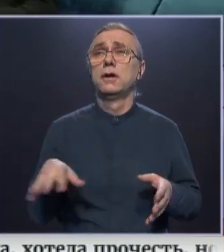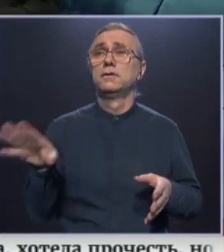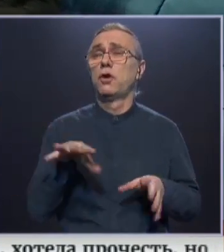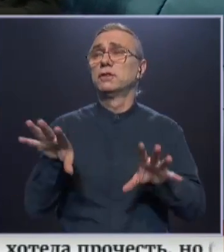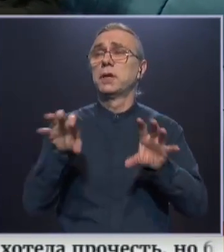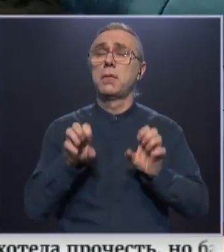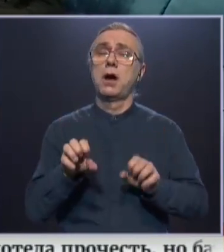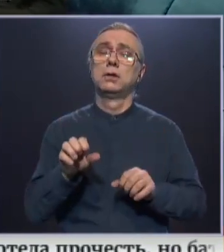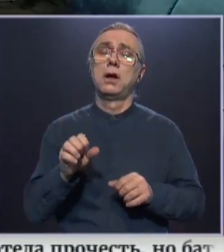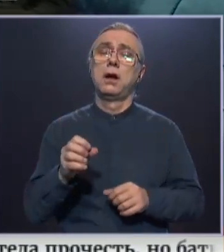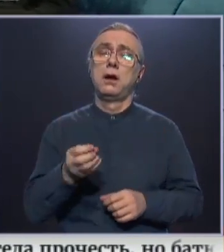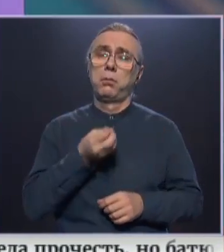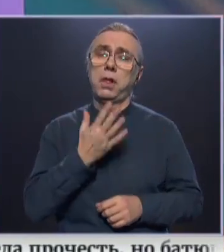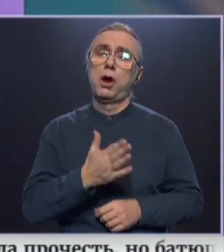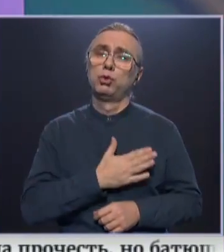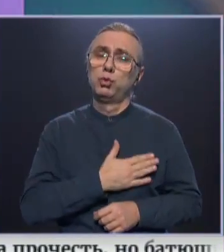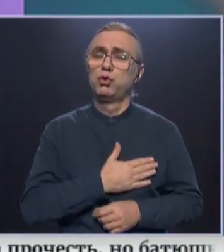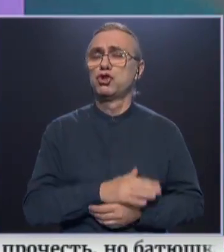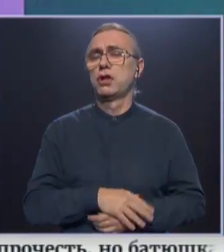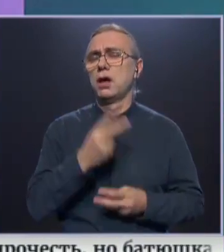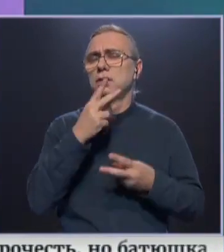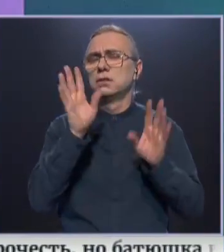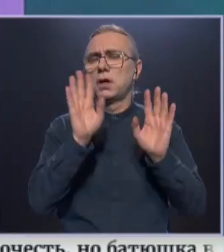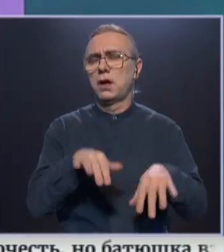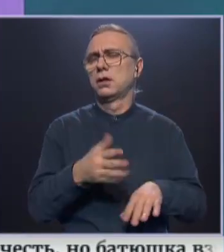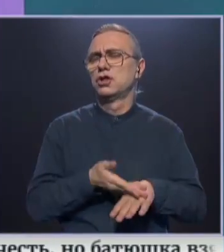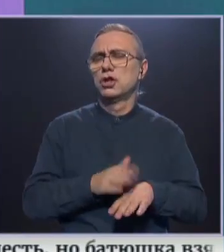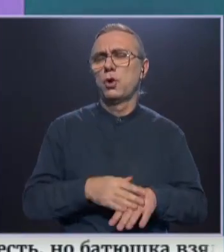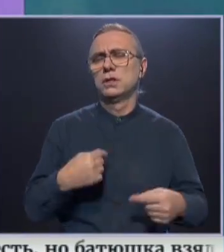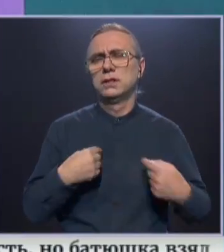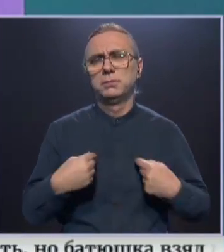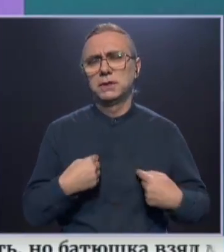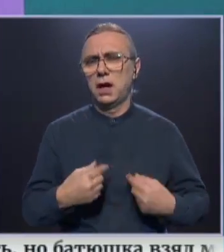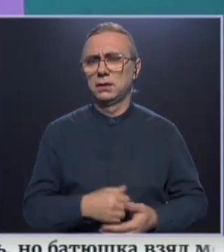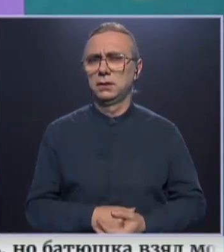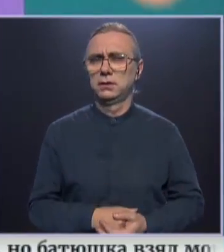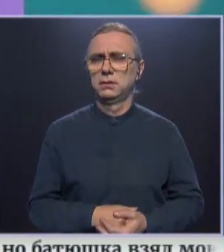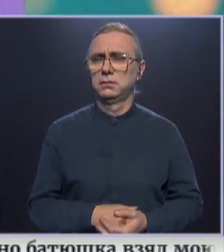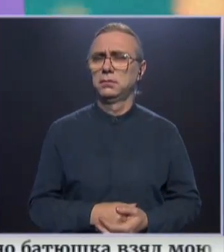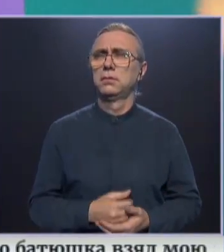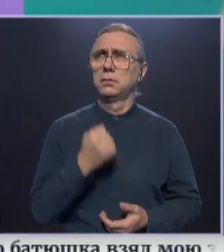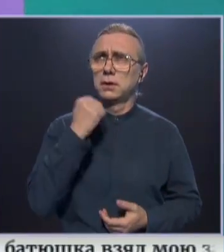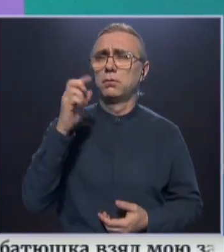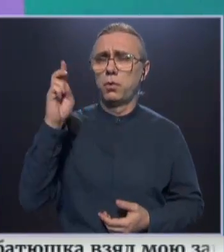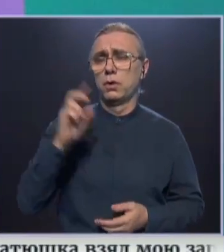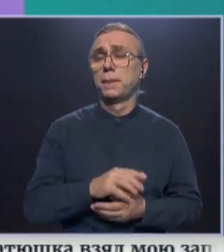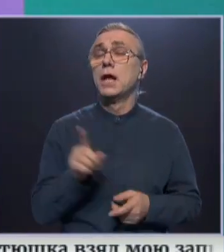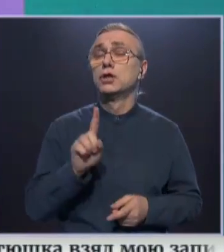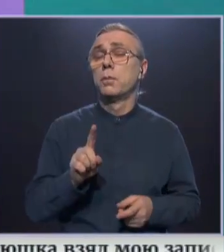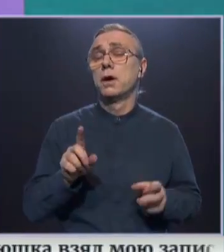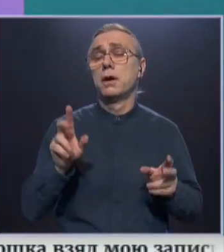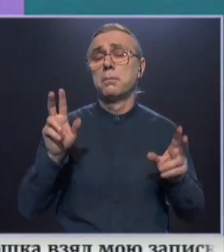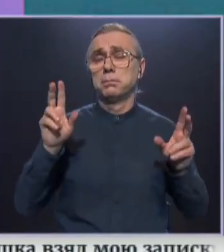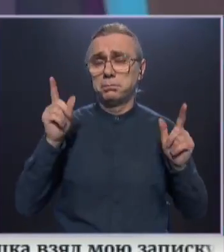все благодарят Бога, и, несмотря на тяжелые испытания, счастливы. Это больше того, чтобы быть по-настоящему счастливым человеком,